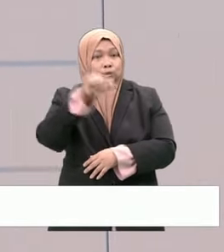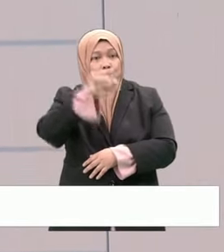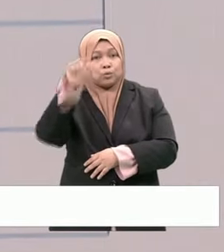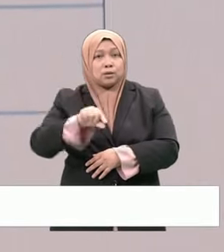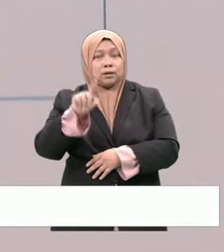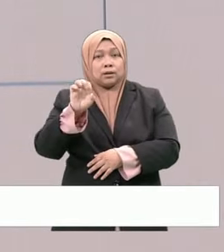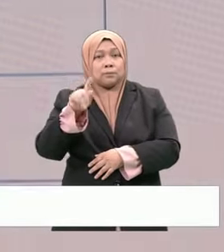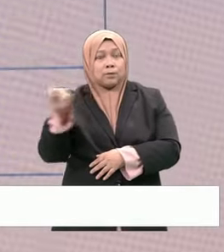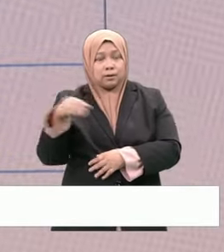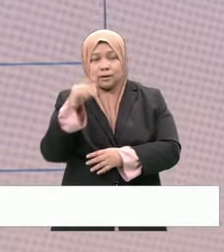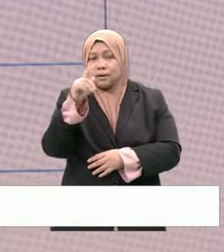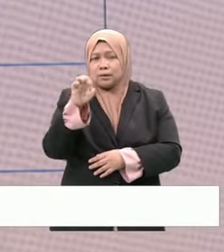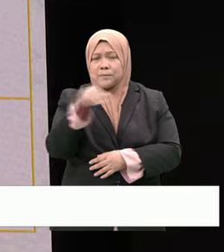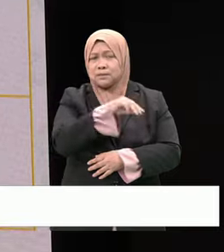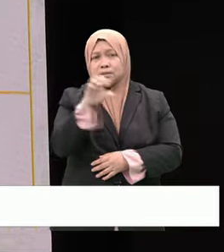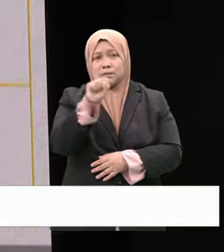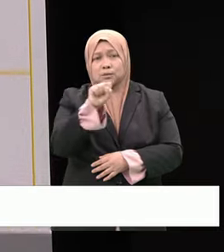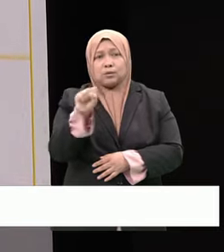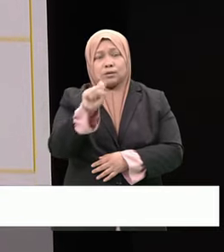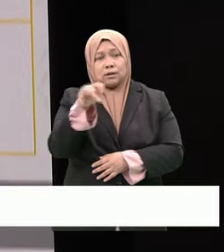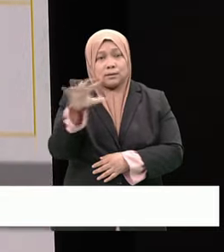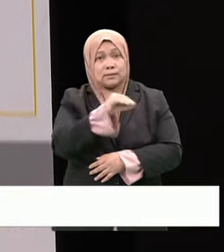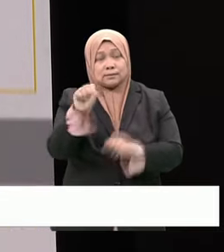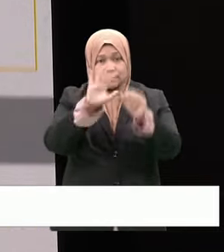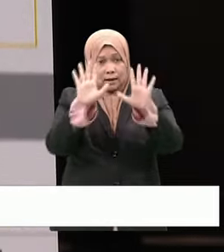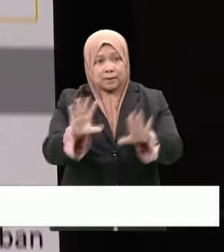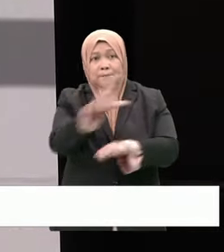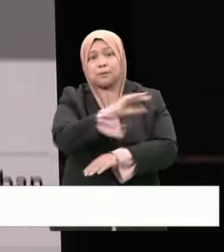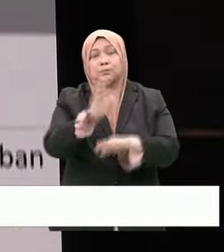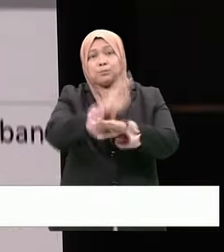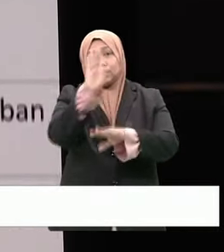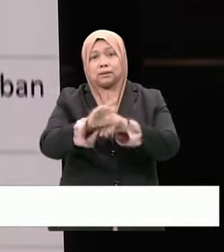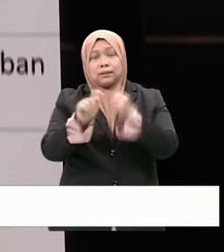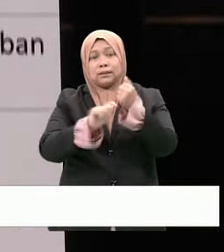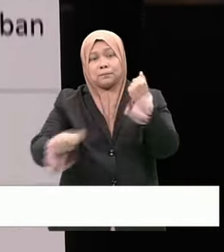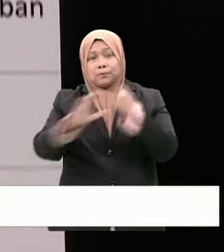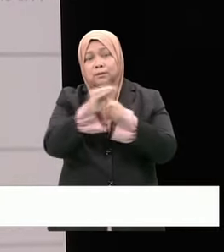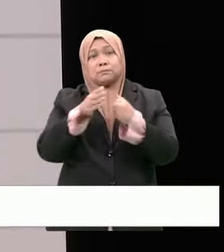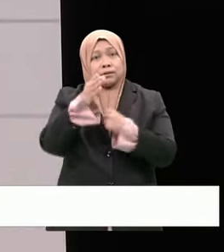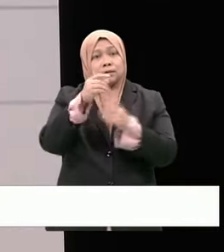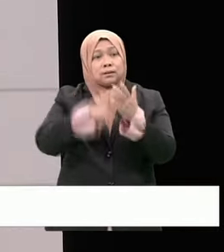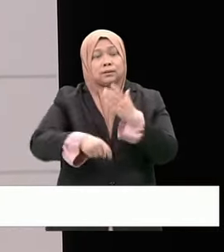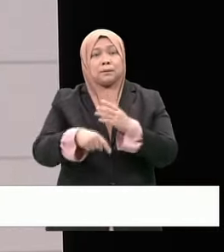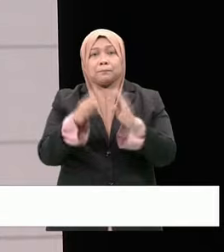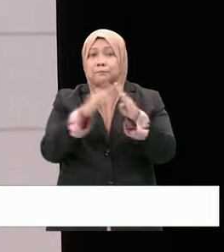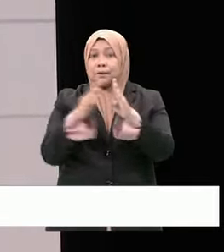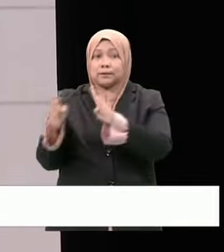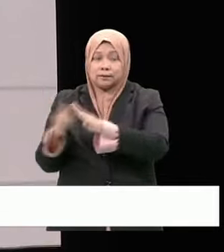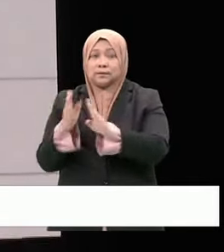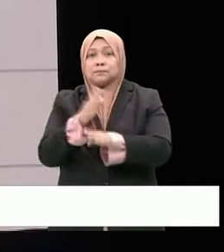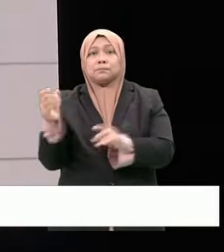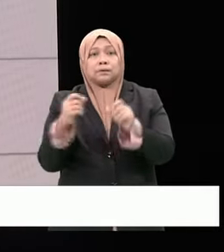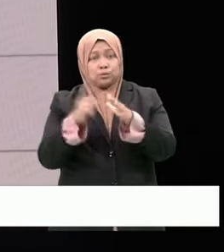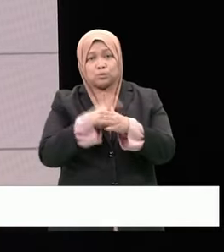gopeng slim River ke Sungkai Setia alam ke Shah Alam Bukit tamun Utara ke plazatul juru dan Bandar Kasia kehentian sebelah